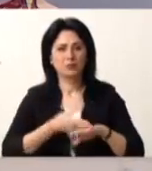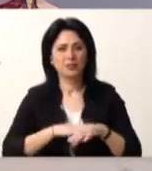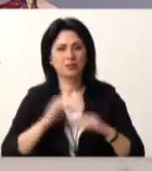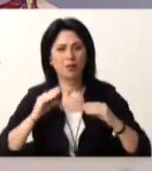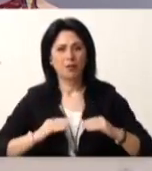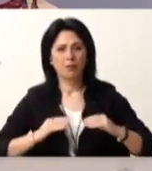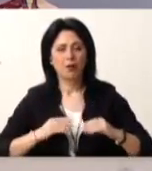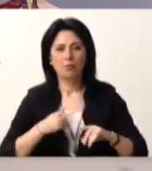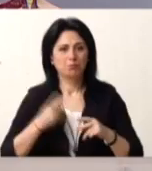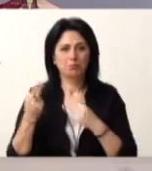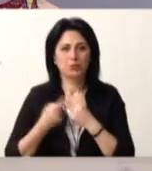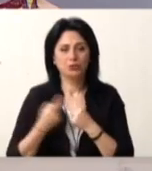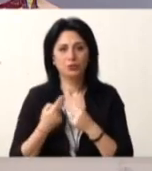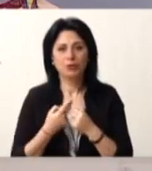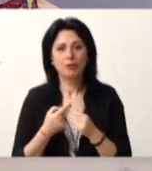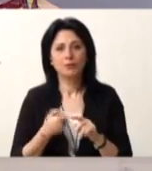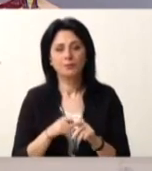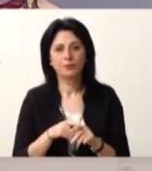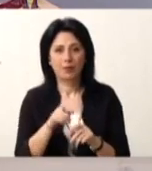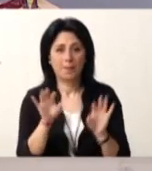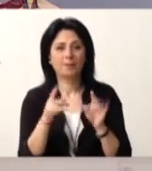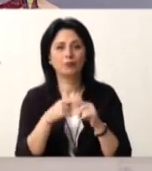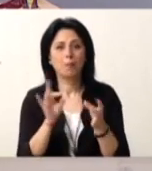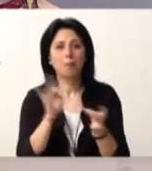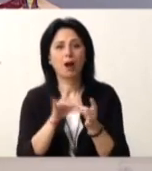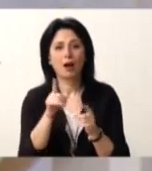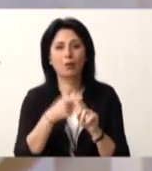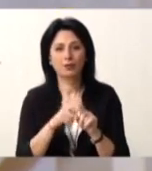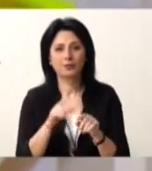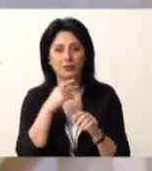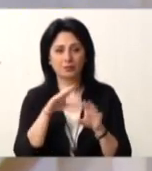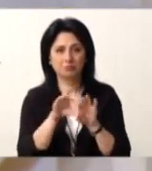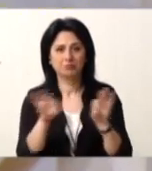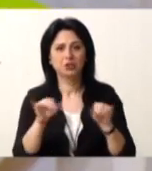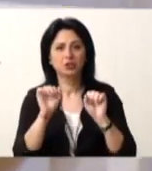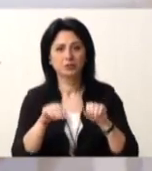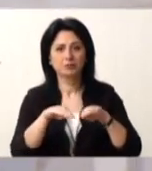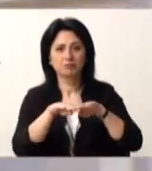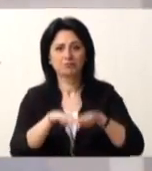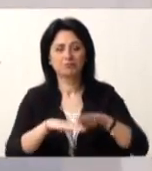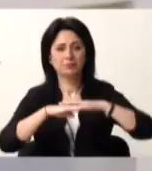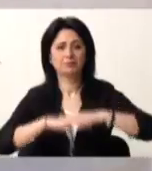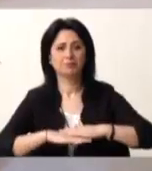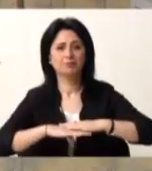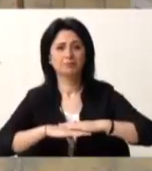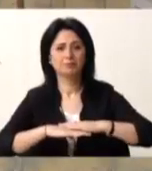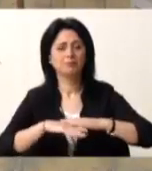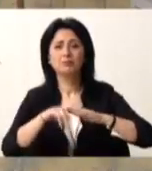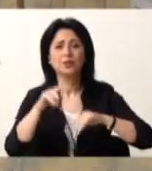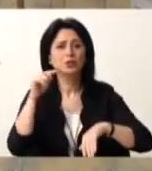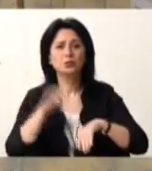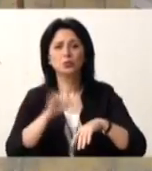და ამიტომ ხელს გიშლით. ეს მაკარონები, ანუ განლაგდება თავისუფლად, თქვენ შეგიძლიათ ზედ დაწვეთ და სრულად